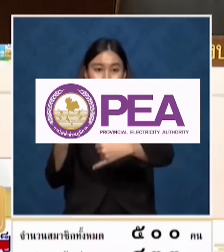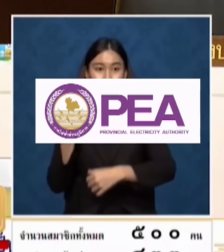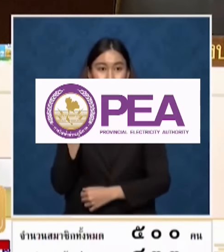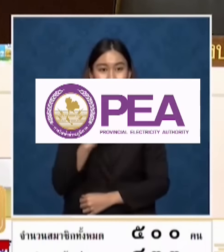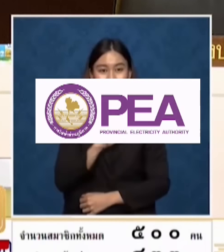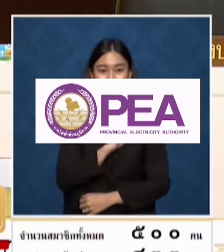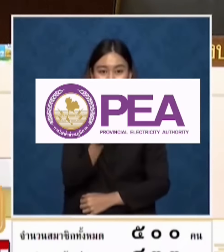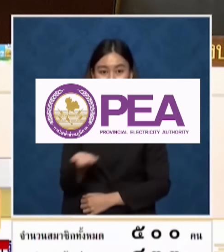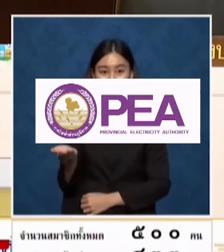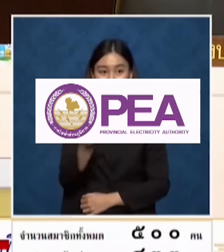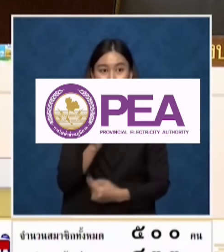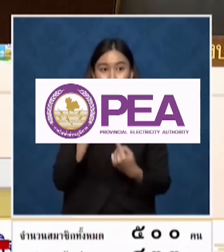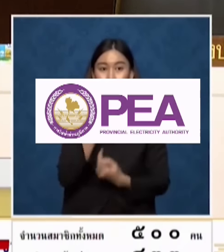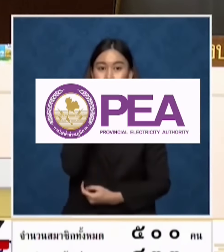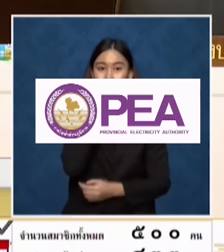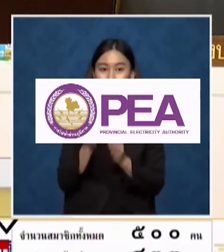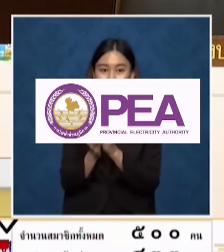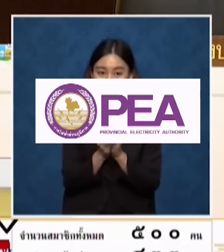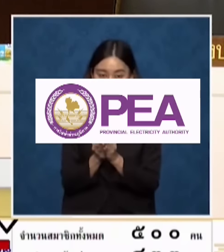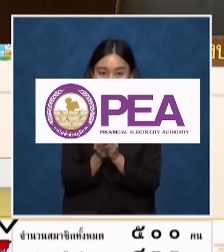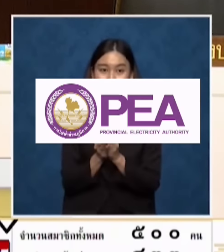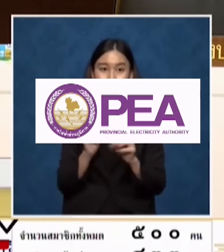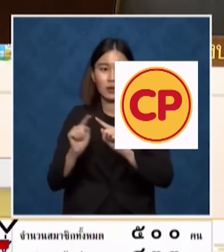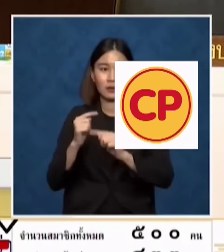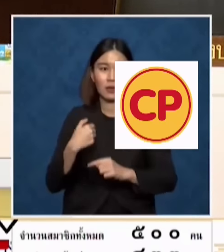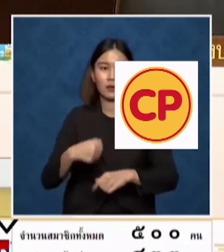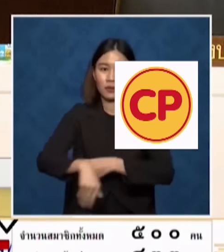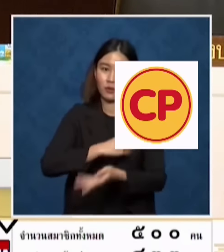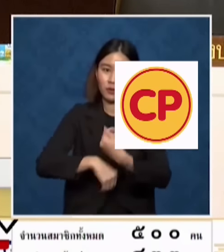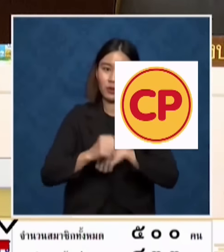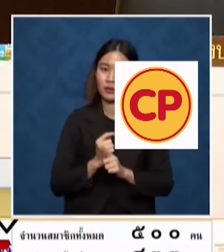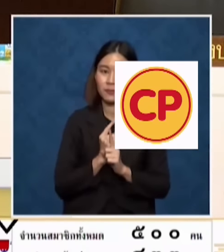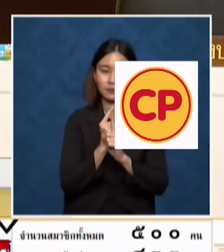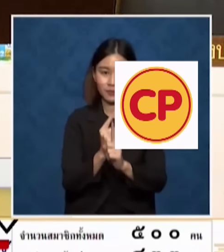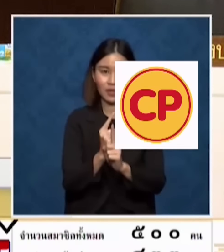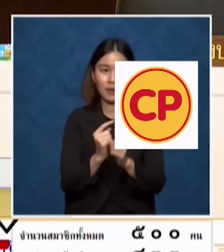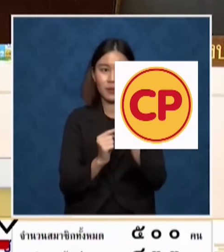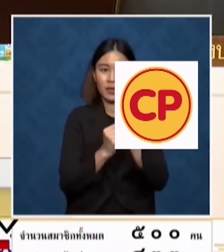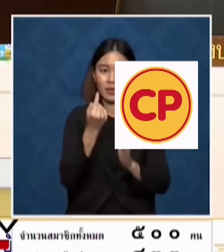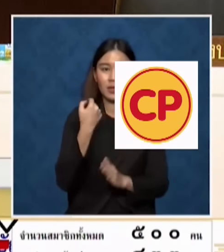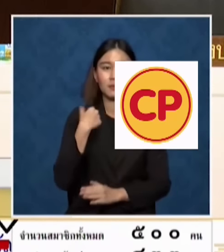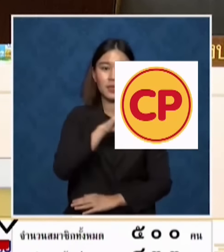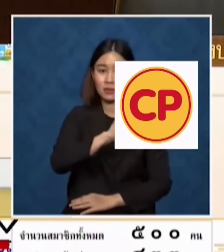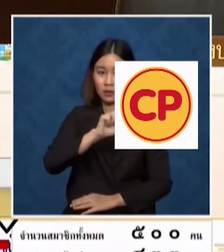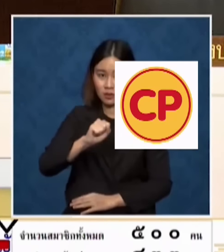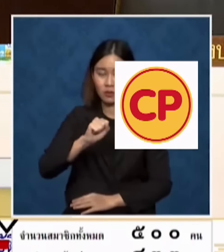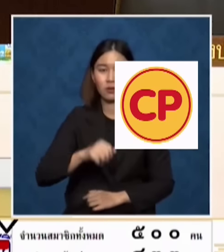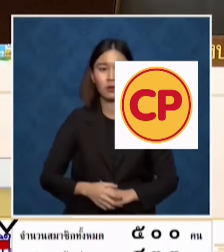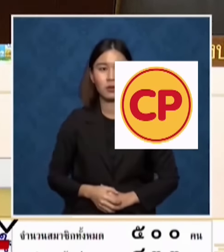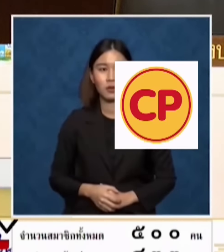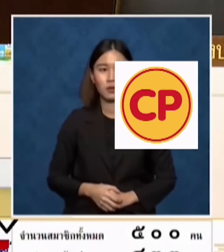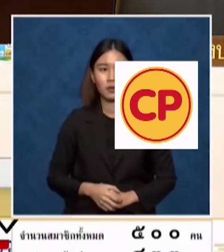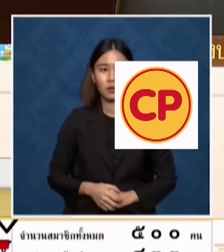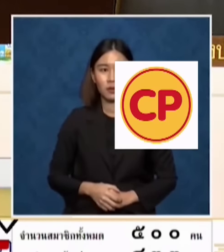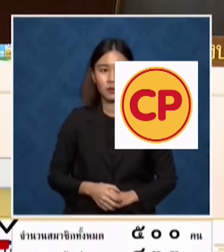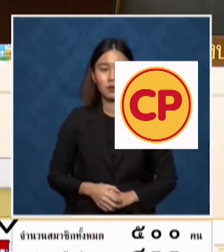านสมาชิกครับเรื่องของอาหารเนี่ยนะครับเราปฏิบัติกันมาแบบนี้นะครับตั้งแต่มีสภาผู้แทนราษฎรมาน